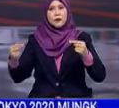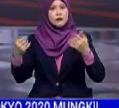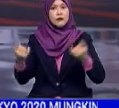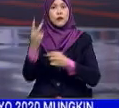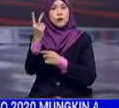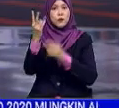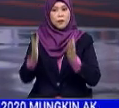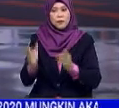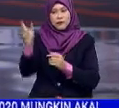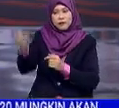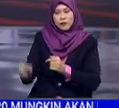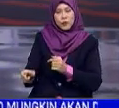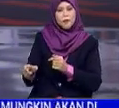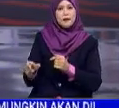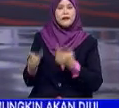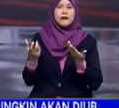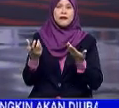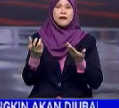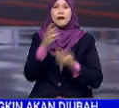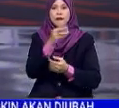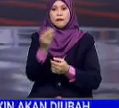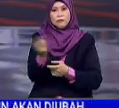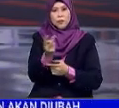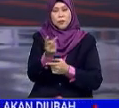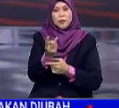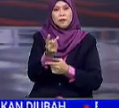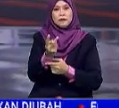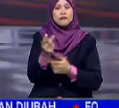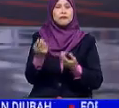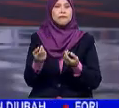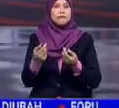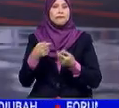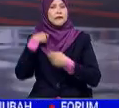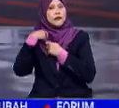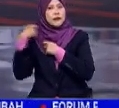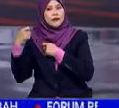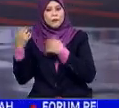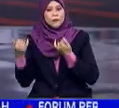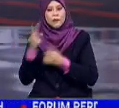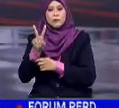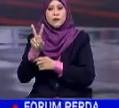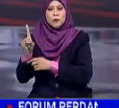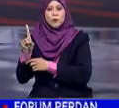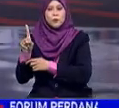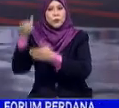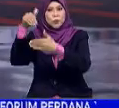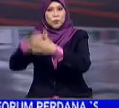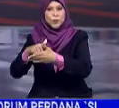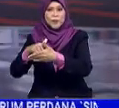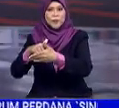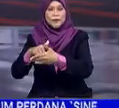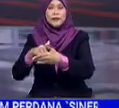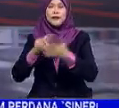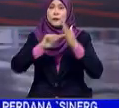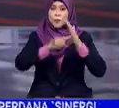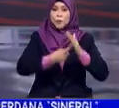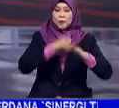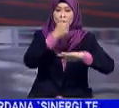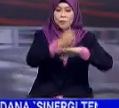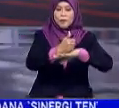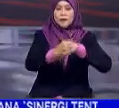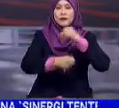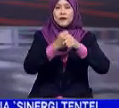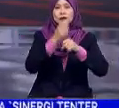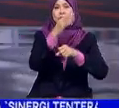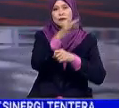bertanding, Datuk Jasni Syafi'i dan Nur Ismaili Abdul Manat terikat dengan 51 undian. Sejak penubuhannya pada